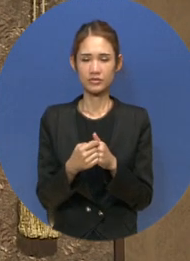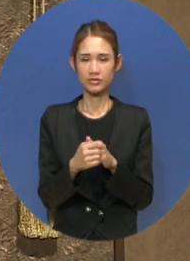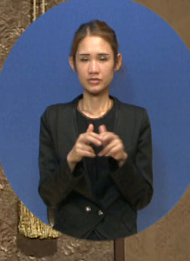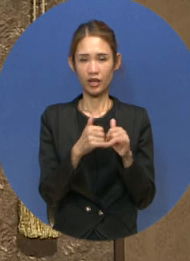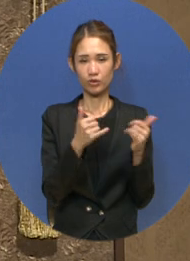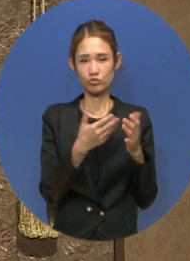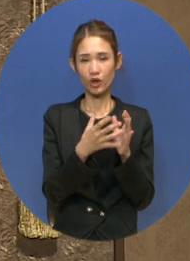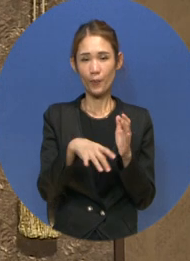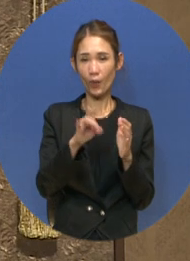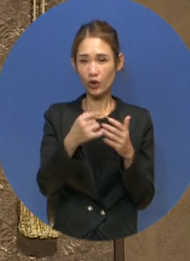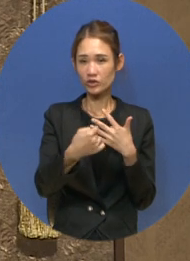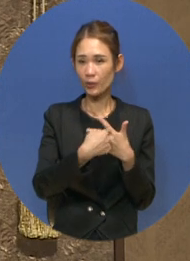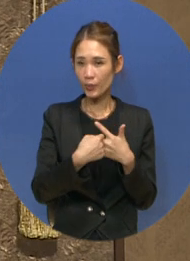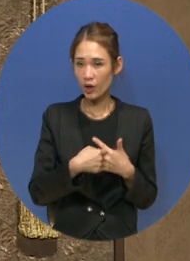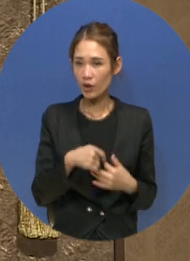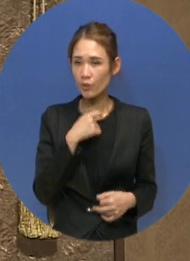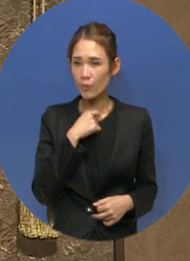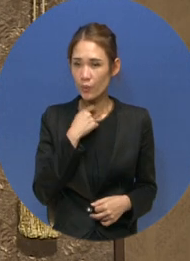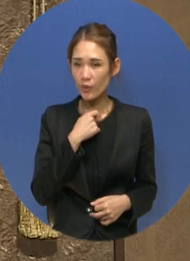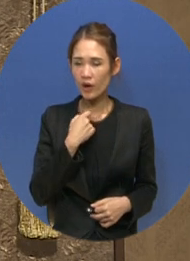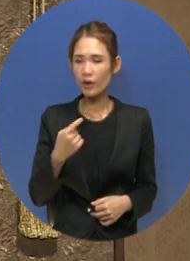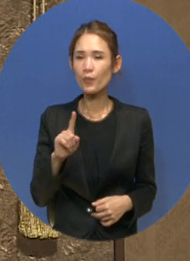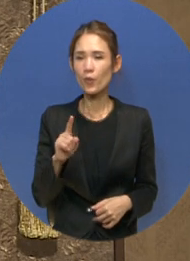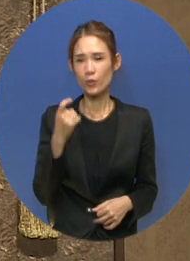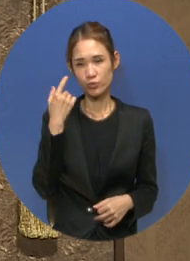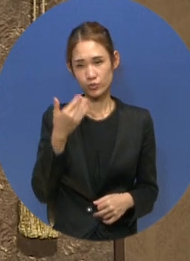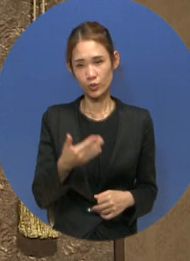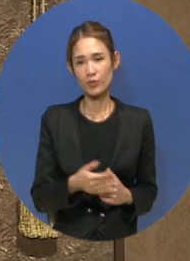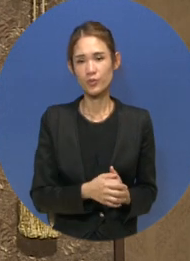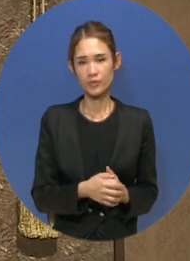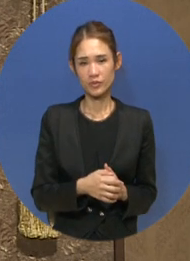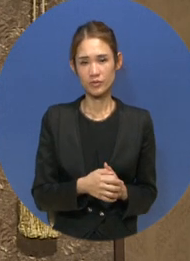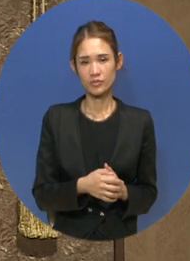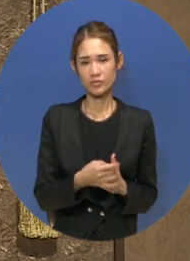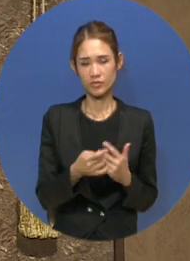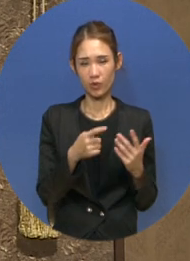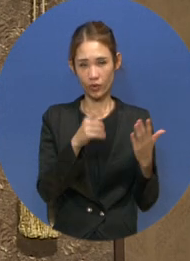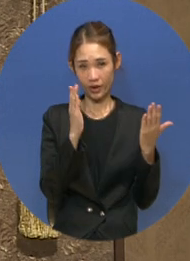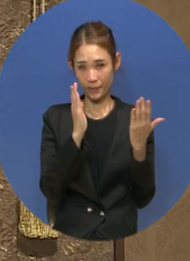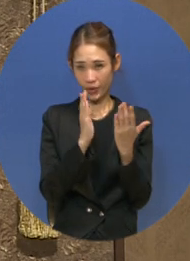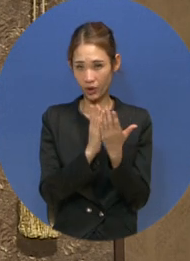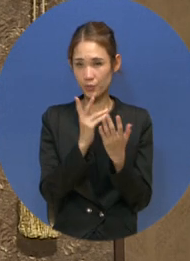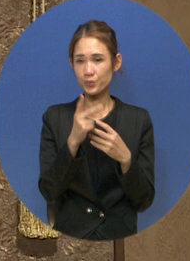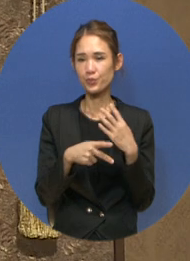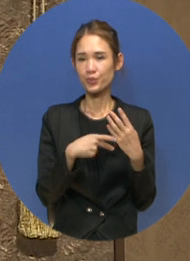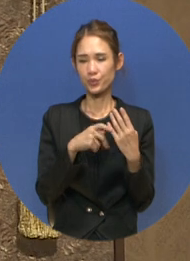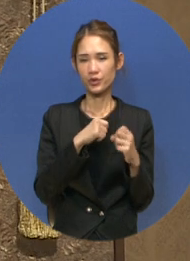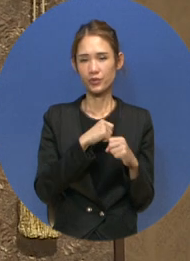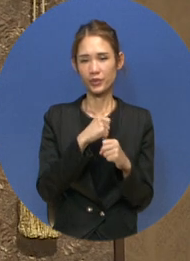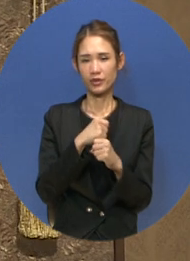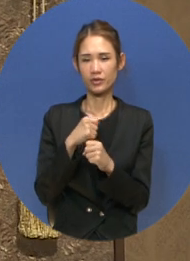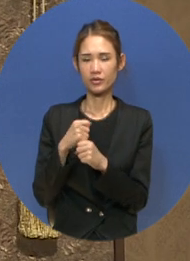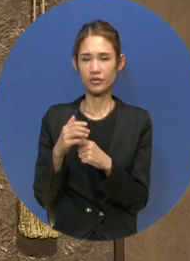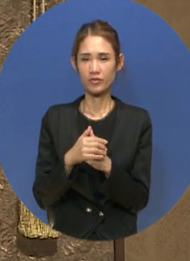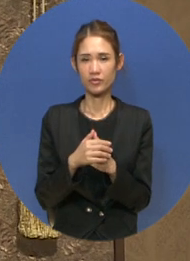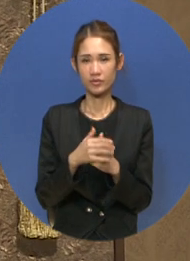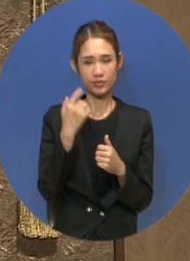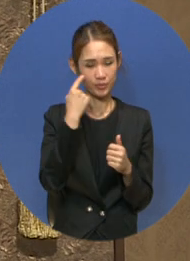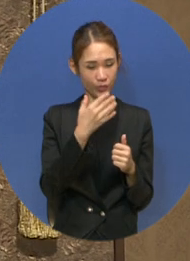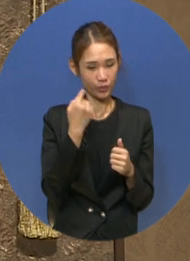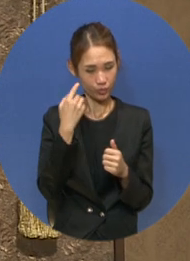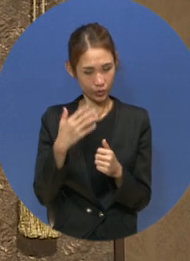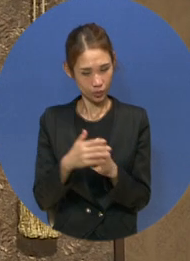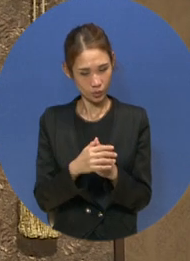그분들의 욕구를 먼저 파악을 해보고 그분들이 갖고 있는 욕구에 맞춰서 프로그램을 수행하는 그래서 욕구